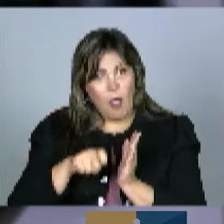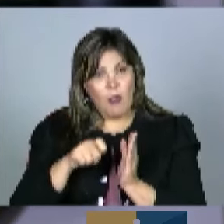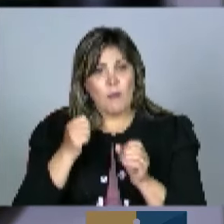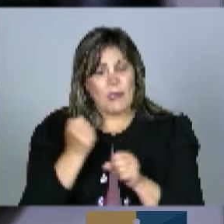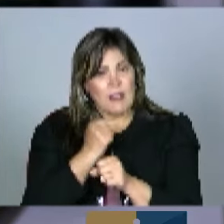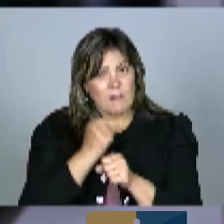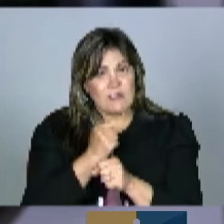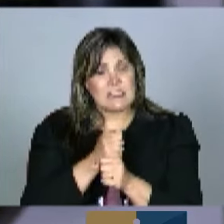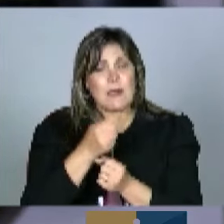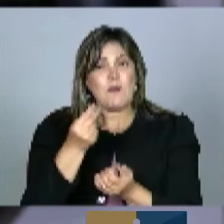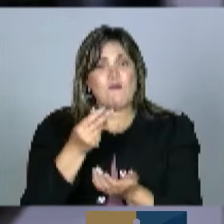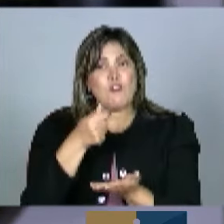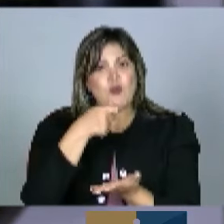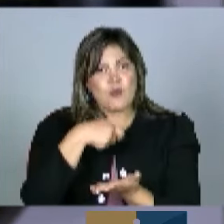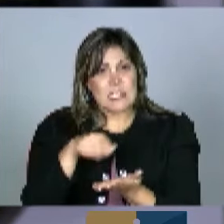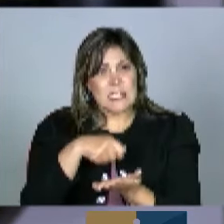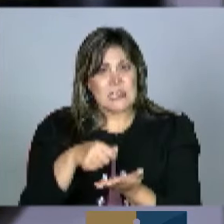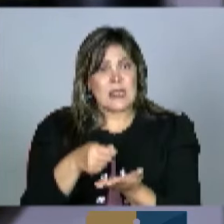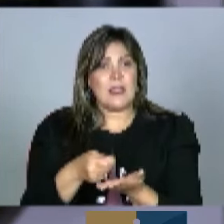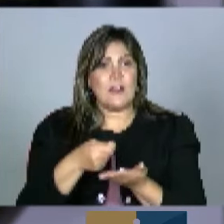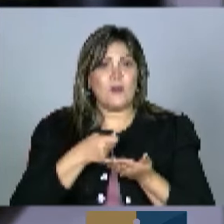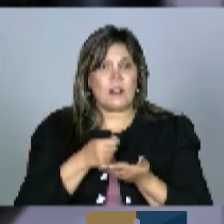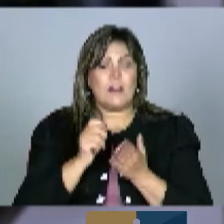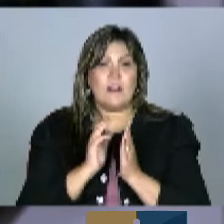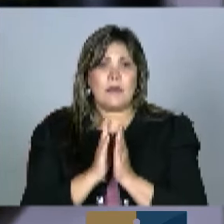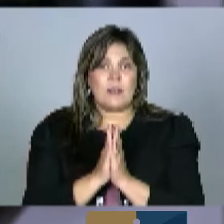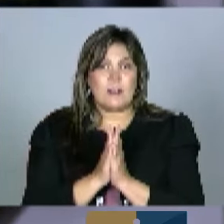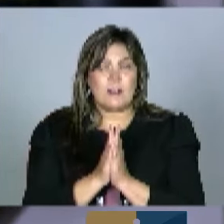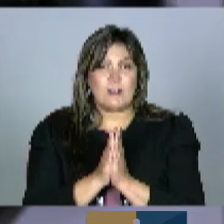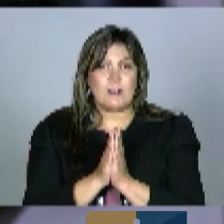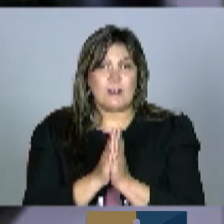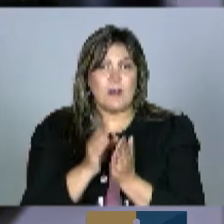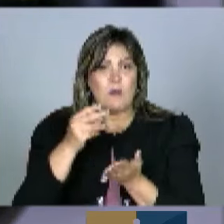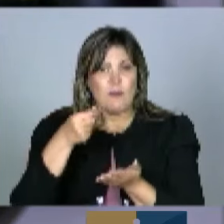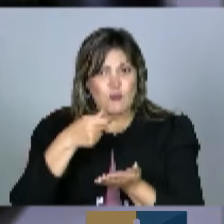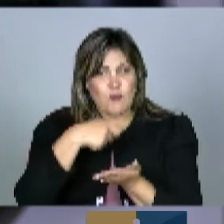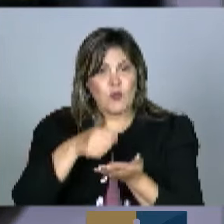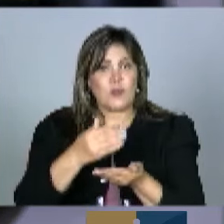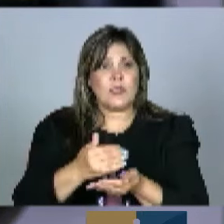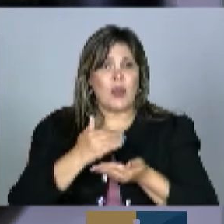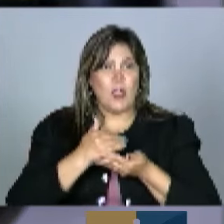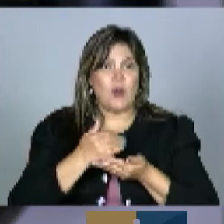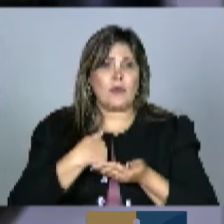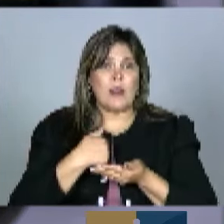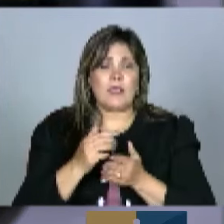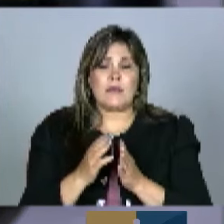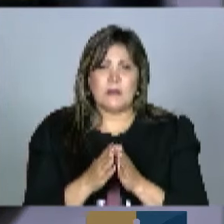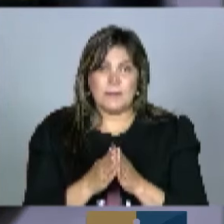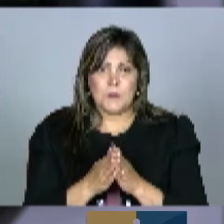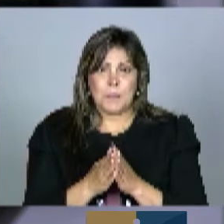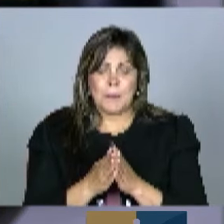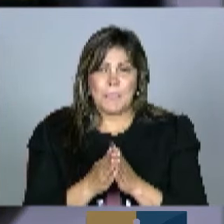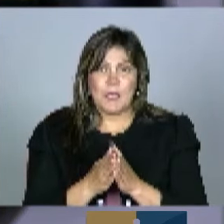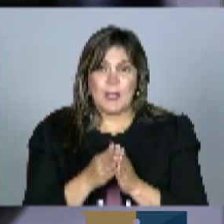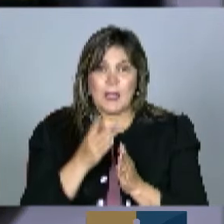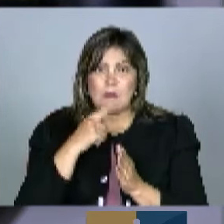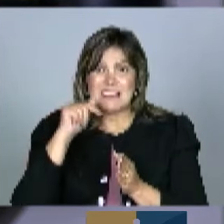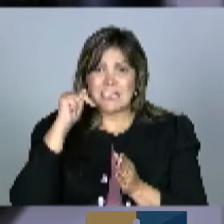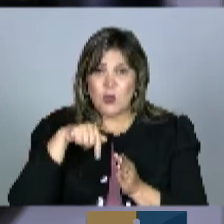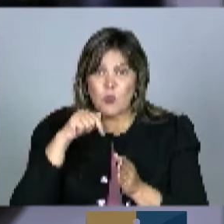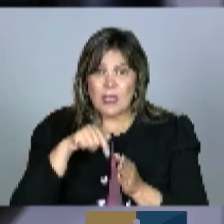بقيمه ماديه هي بسيطه لكن قيمه ماديه دي خلاص ف دلوقتي احنا